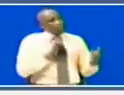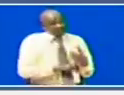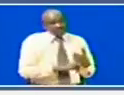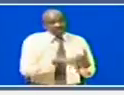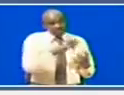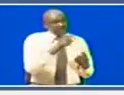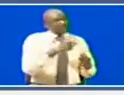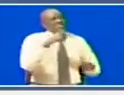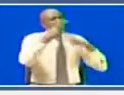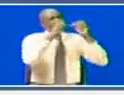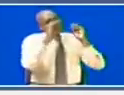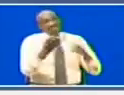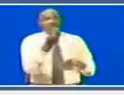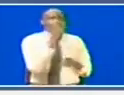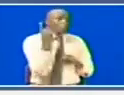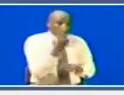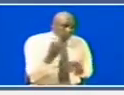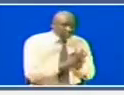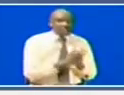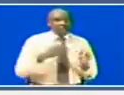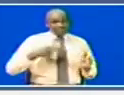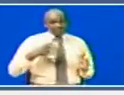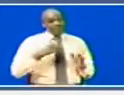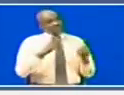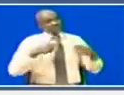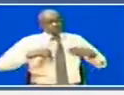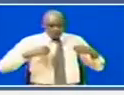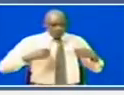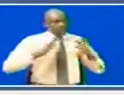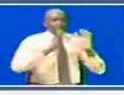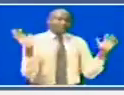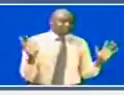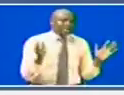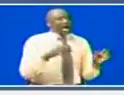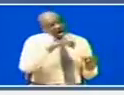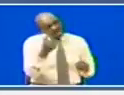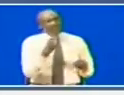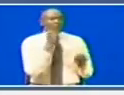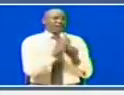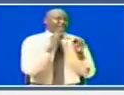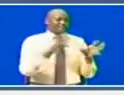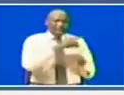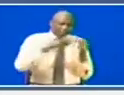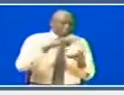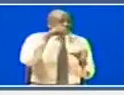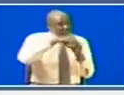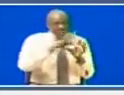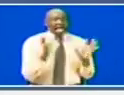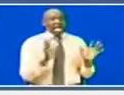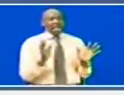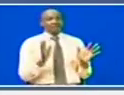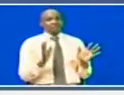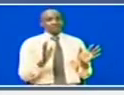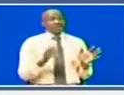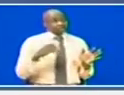hasia kuendeleza, chakula kiliwe, watu wamalizane, nguo zivaliwe, ziraruke, asifanye kitu ambacho kinagusika mke alifanya hiki, kwa maana